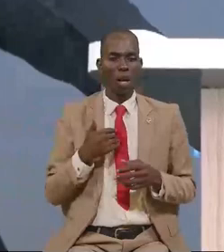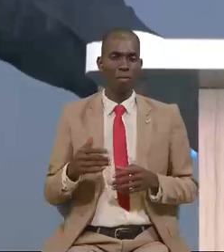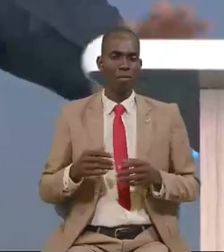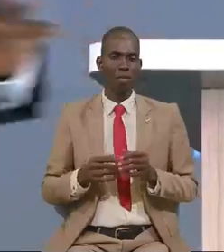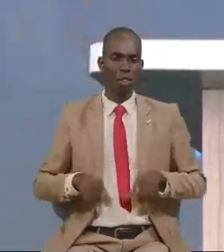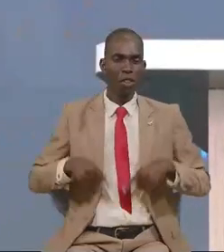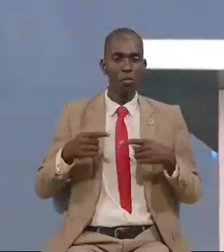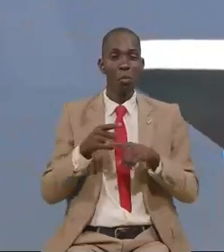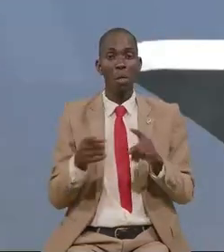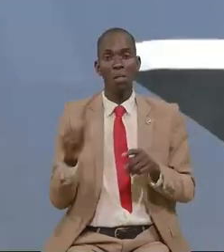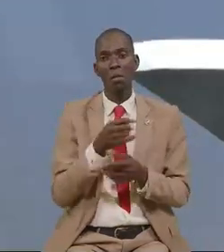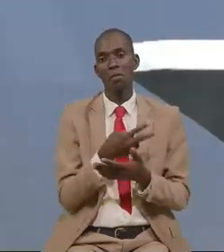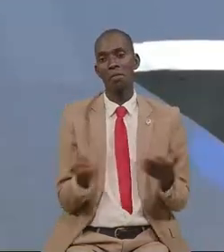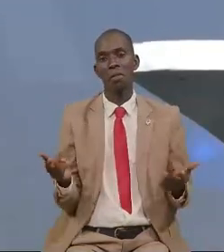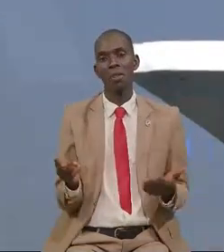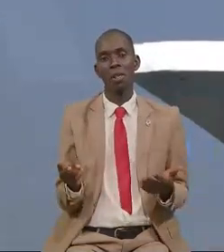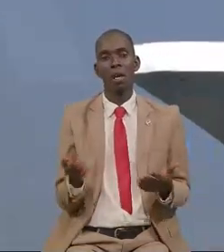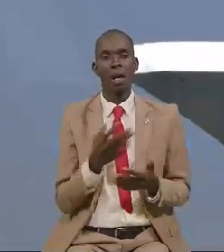Mais